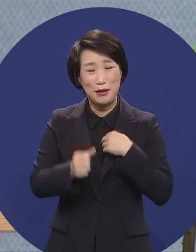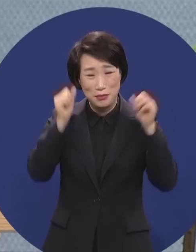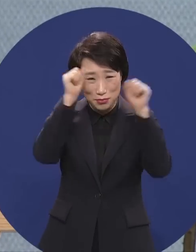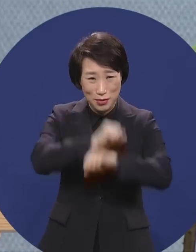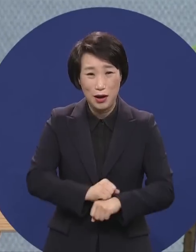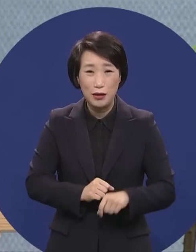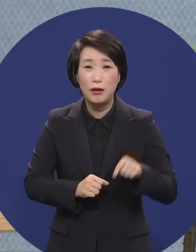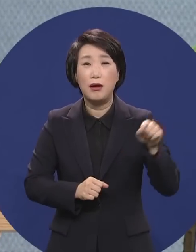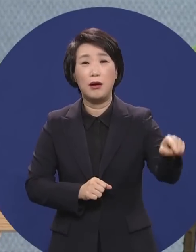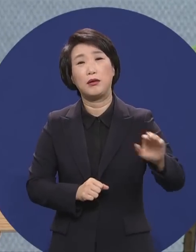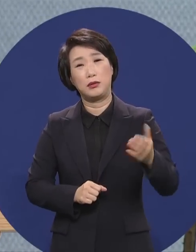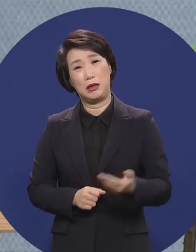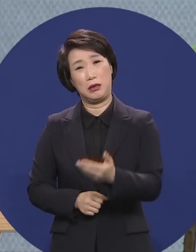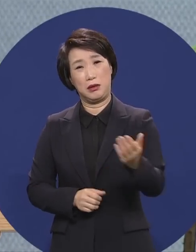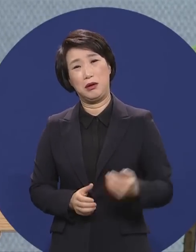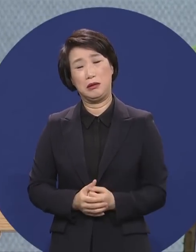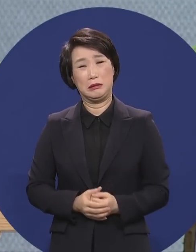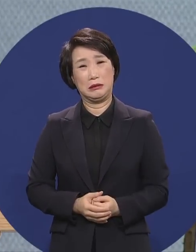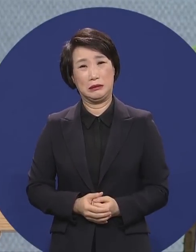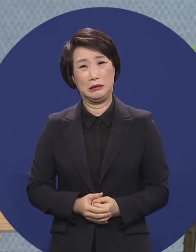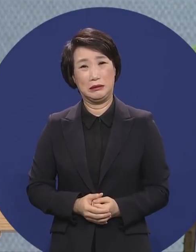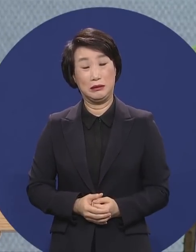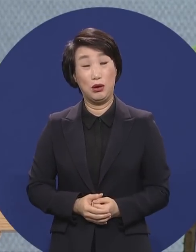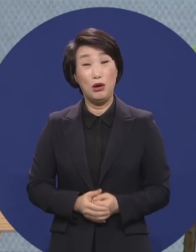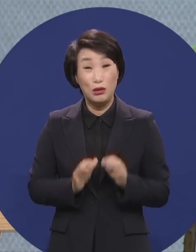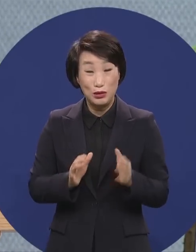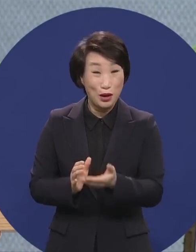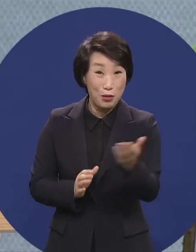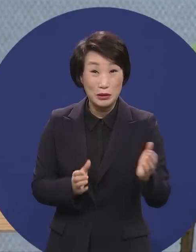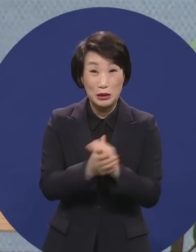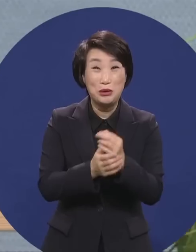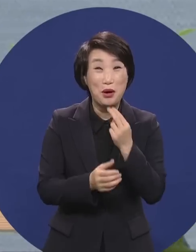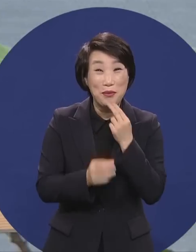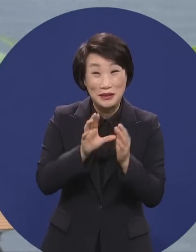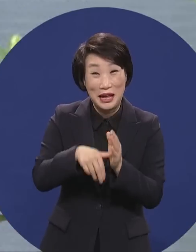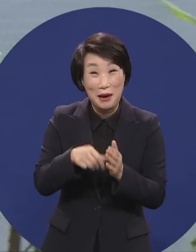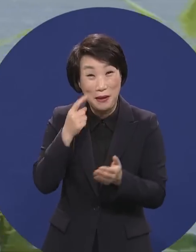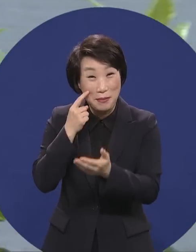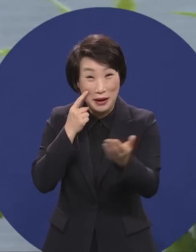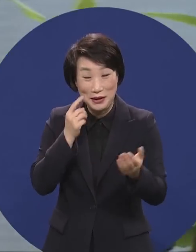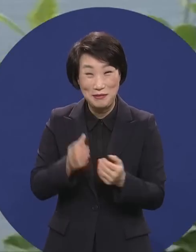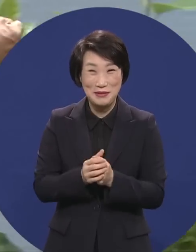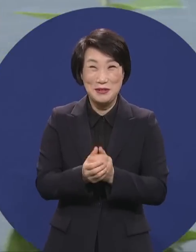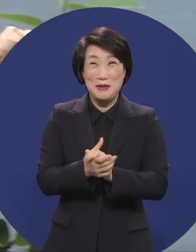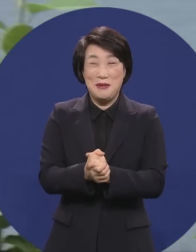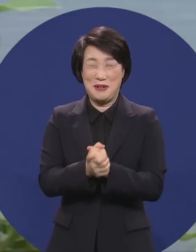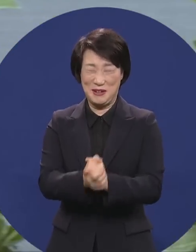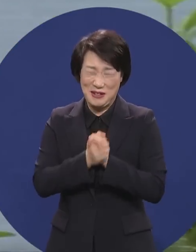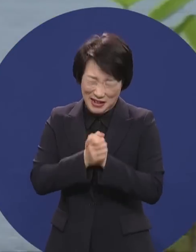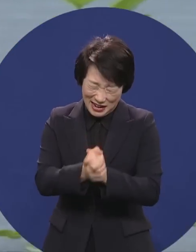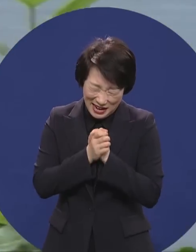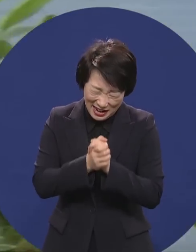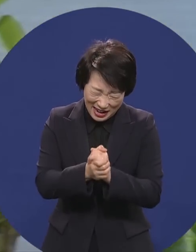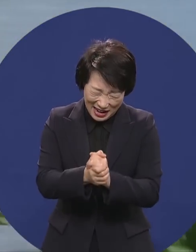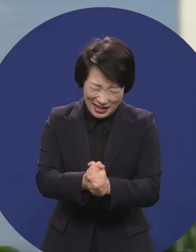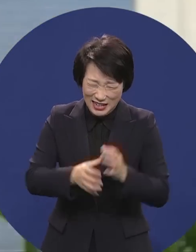멸망의 단계로 들어가는 거예요. 사람이 기도 안 할 때 보세요. 기도 열심히 하던